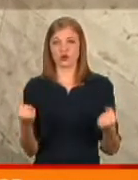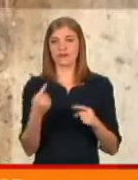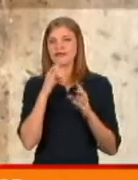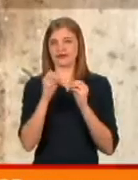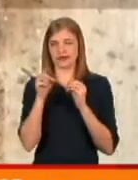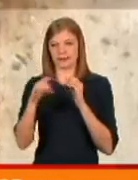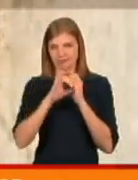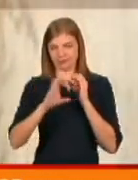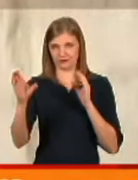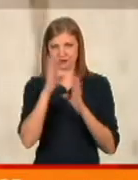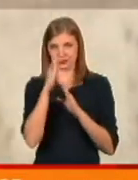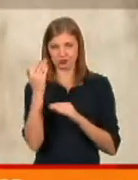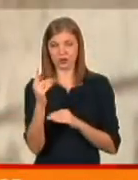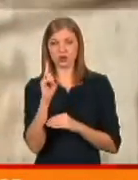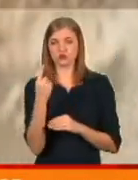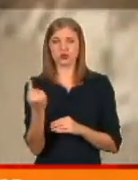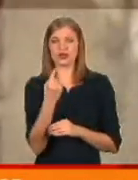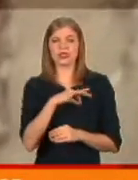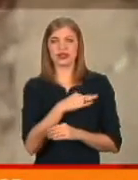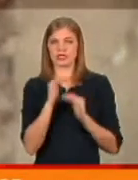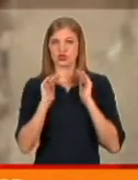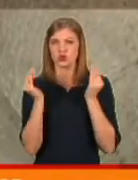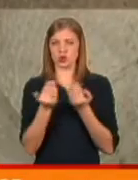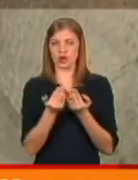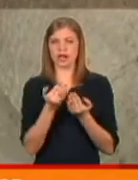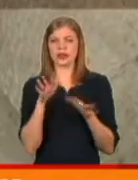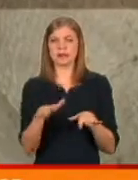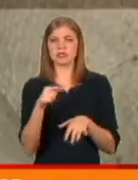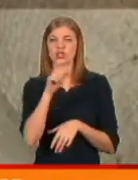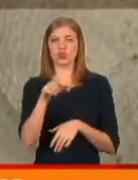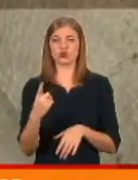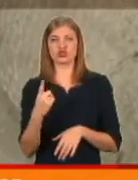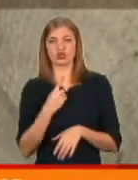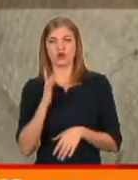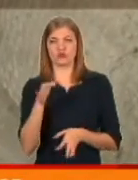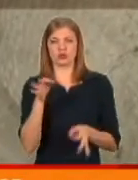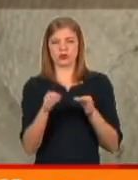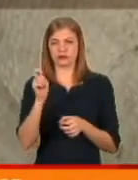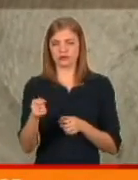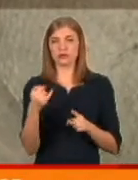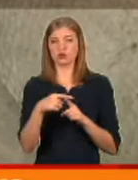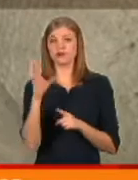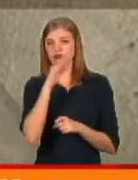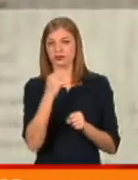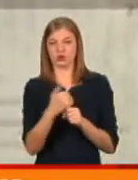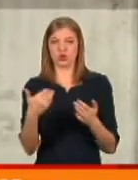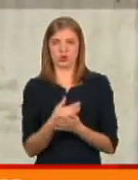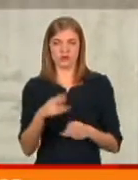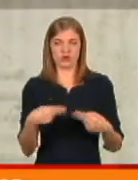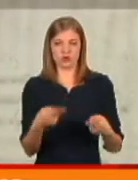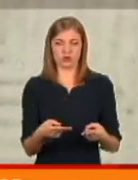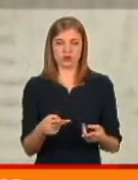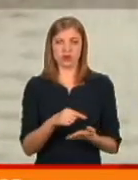таки вентиляційній шахті. Чому єдиний слідчий ізолятор столиці? Місце, де люди чекають на присуд, ще й встигаючи скоювати нові